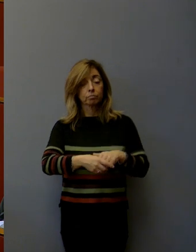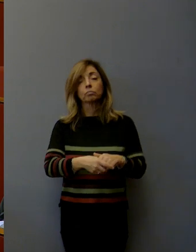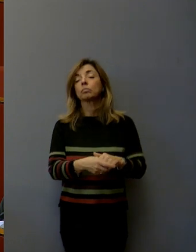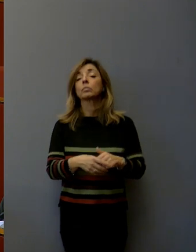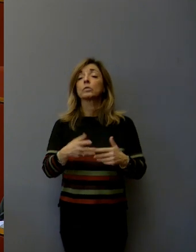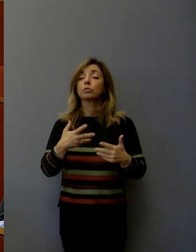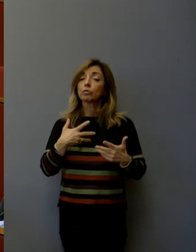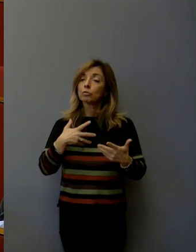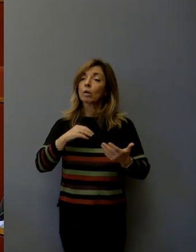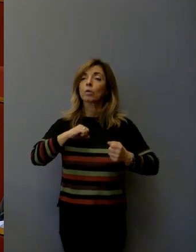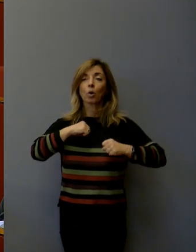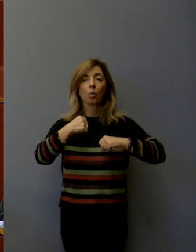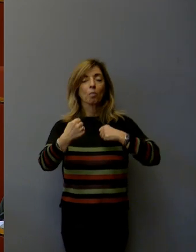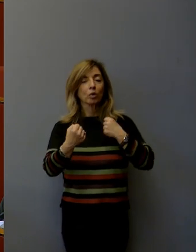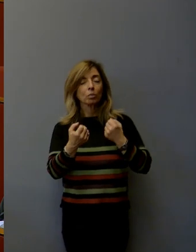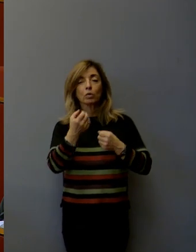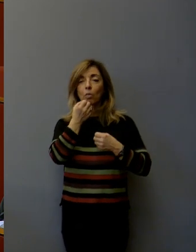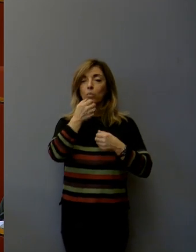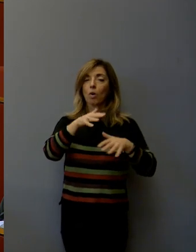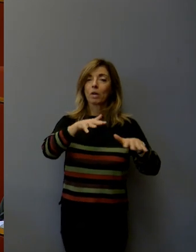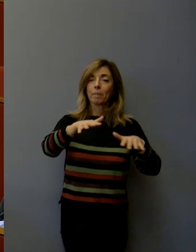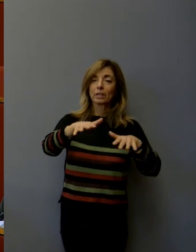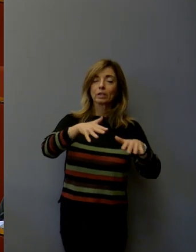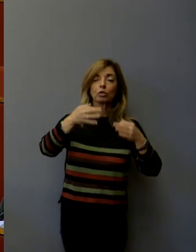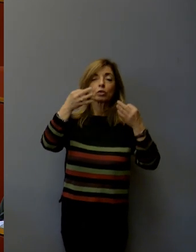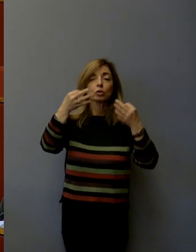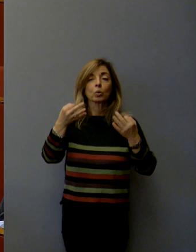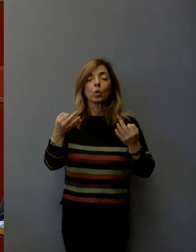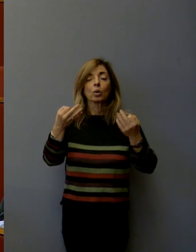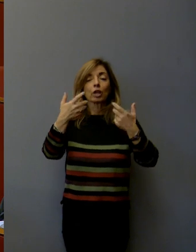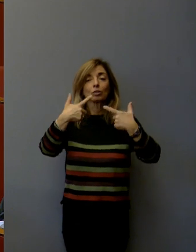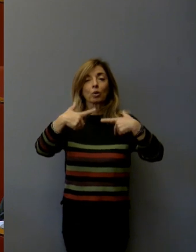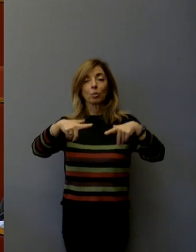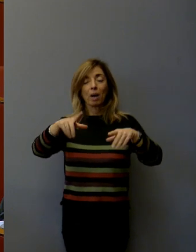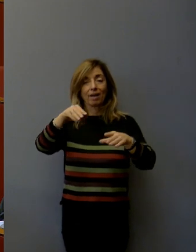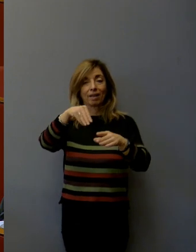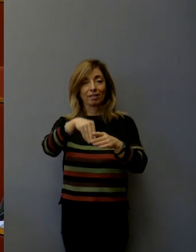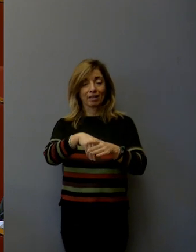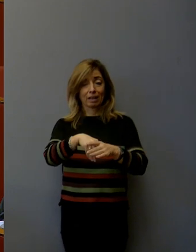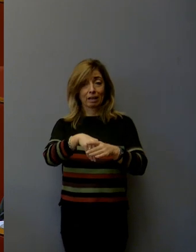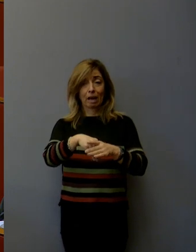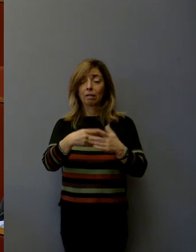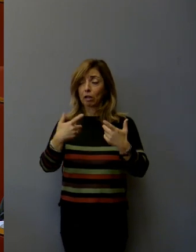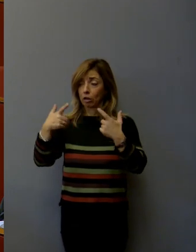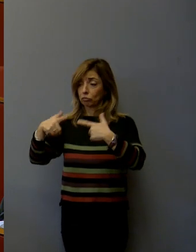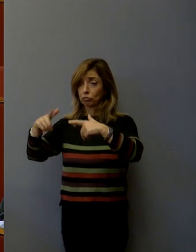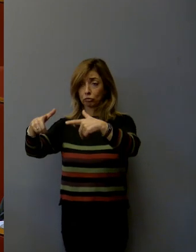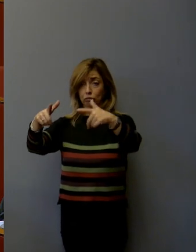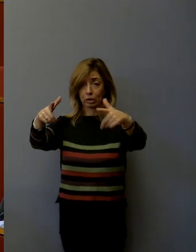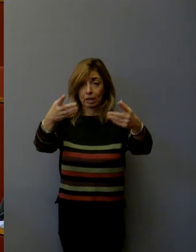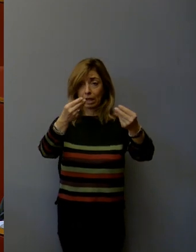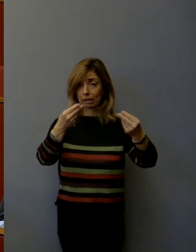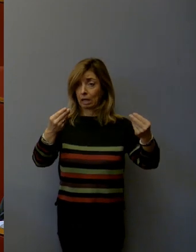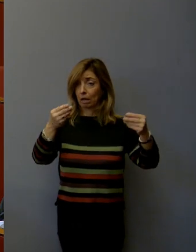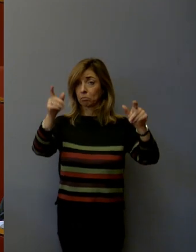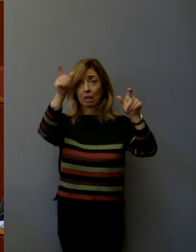di buona amministrazione di sicurezza urbana integrata un po' in tante città in tanti esempi in